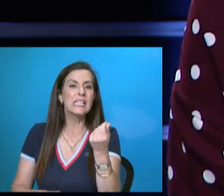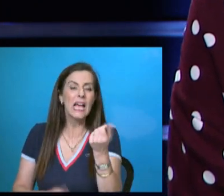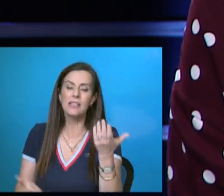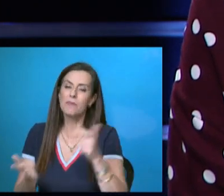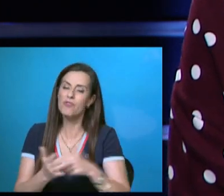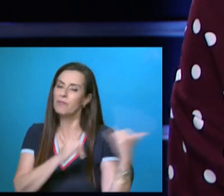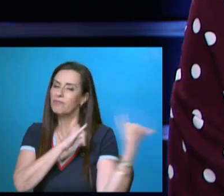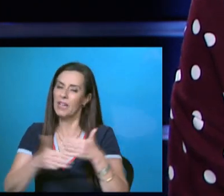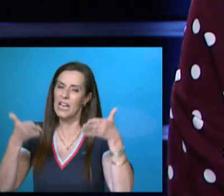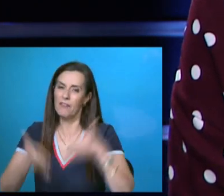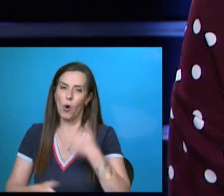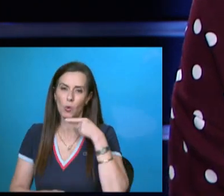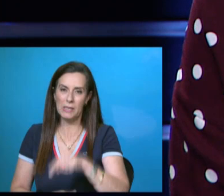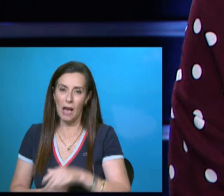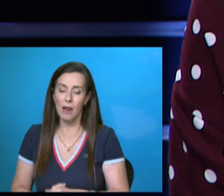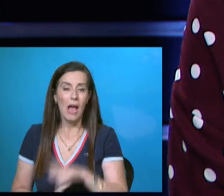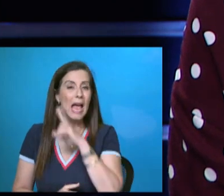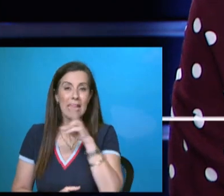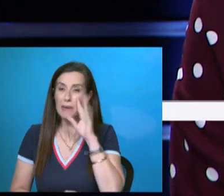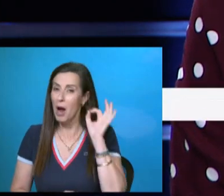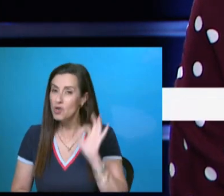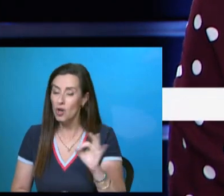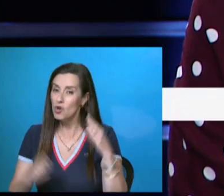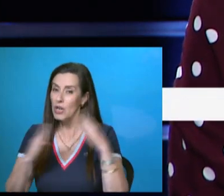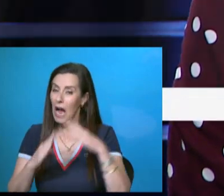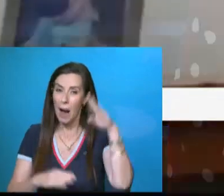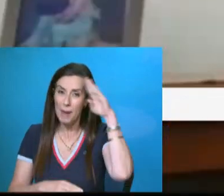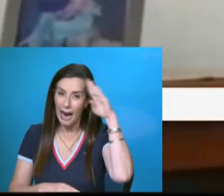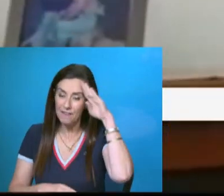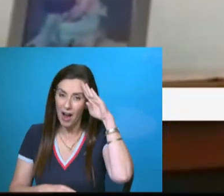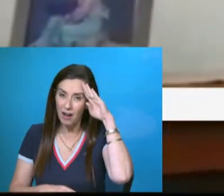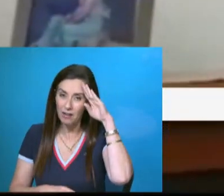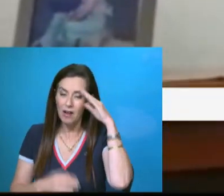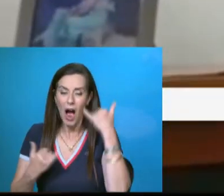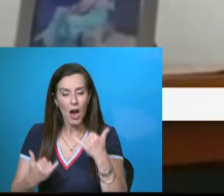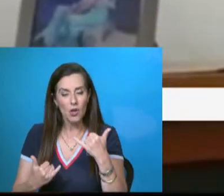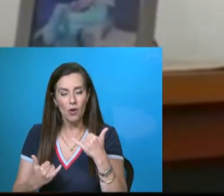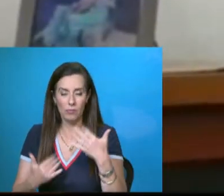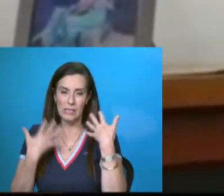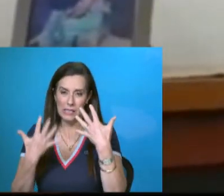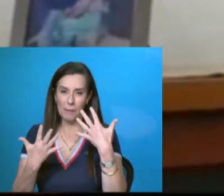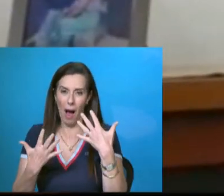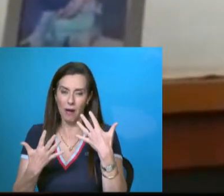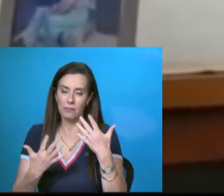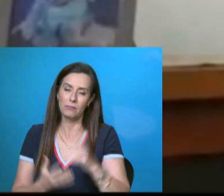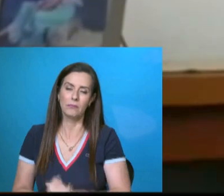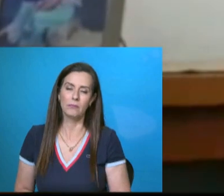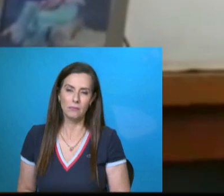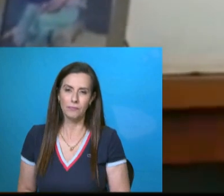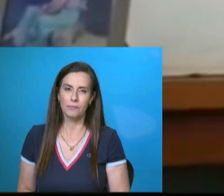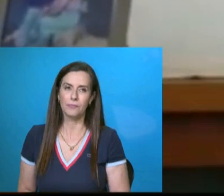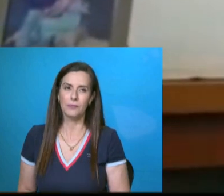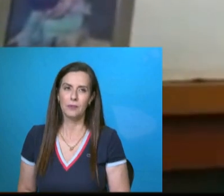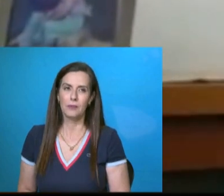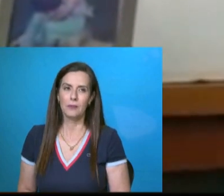לקבורה בארץ. אמו של דהן, שמתגוררת בחיפה, דיברה היום עם כתבתנו, ורד פלמן. הוא